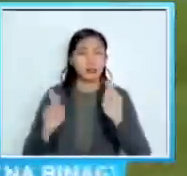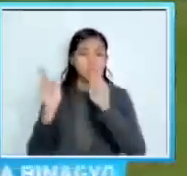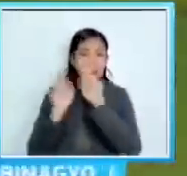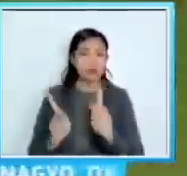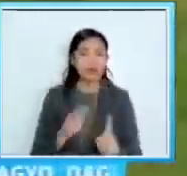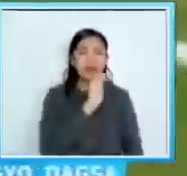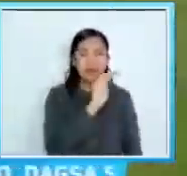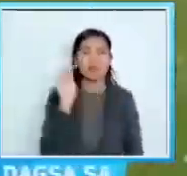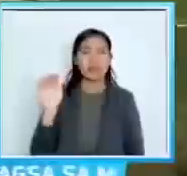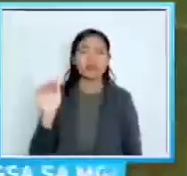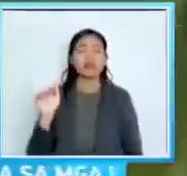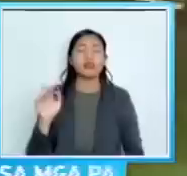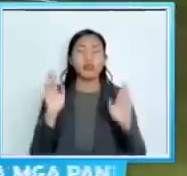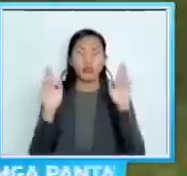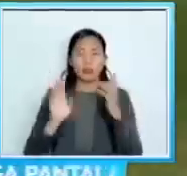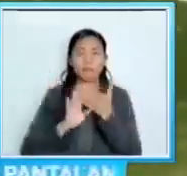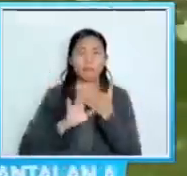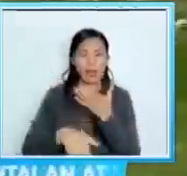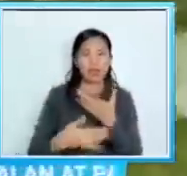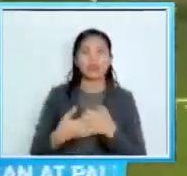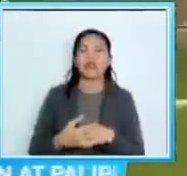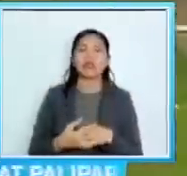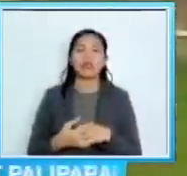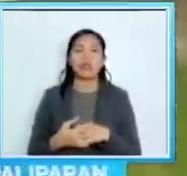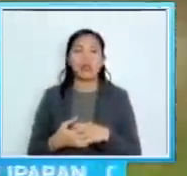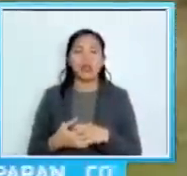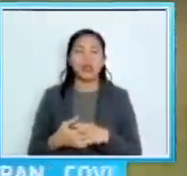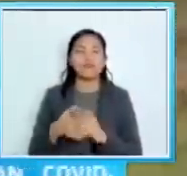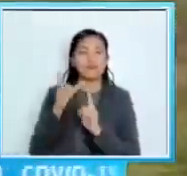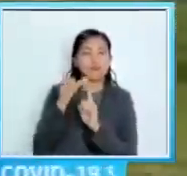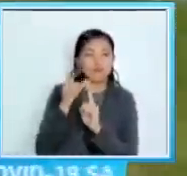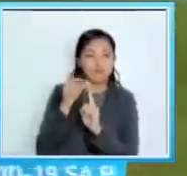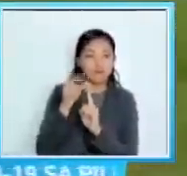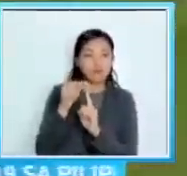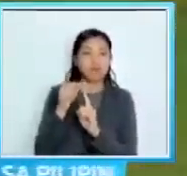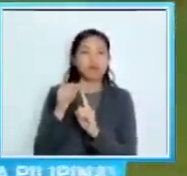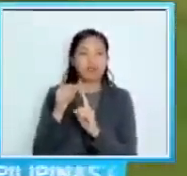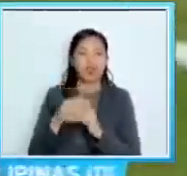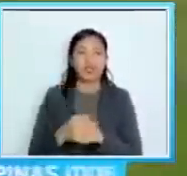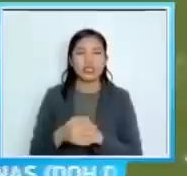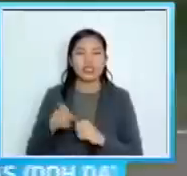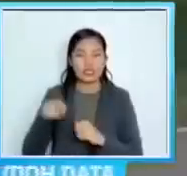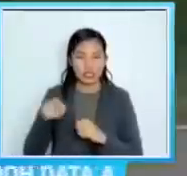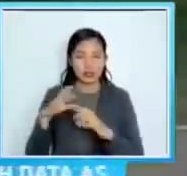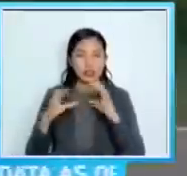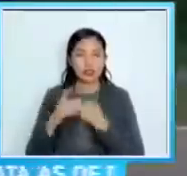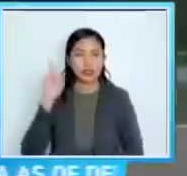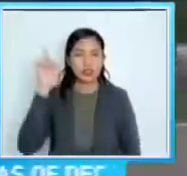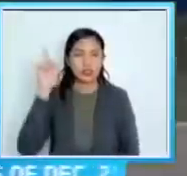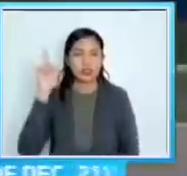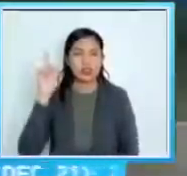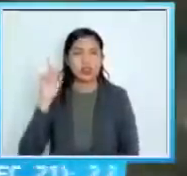ng komunikasyon at kuryente. Yung half billion to rebuild that, kulang na kulang. Half kasi billion? Kasi ang tinamaan namin, it's approaching